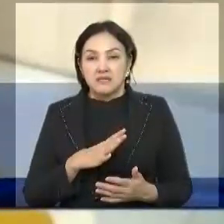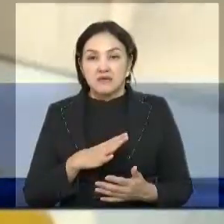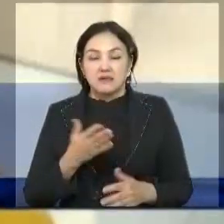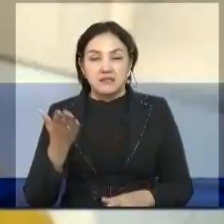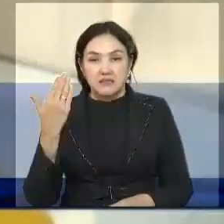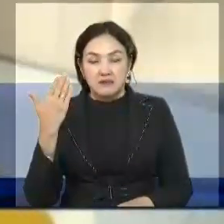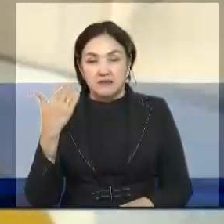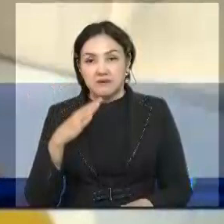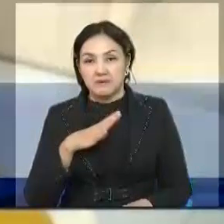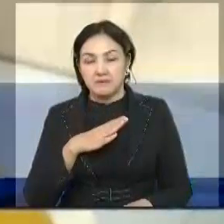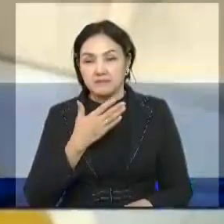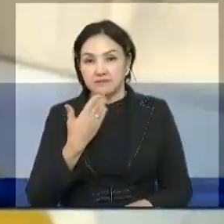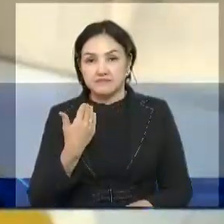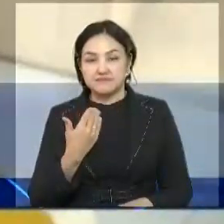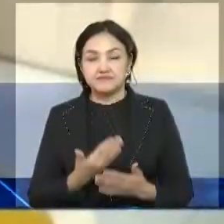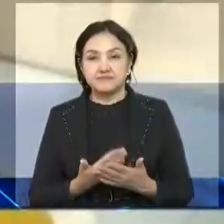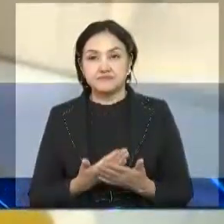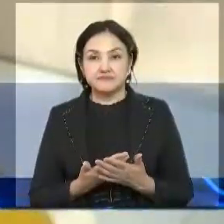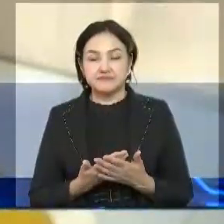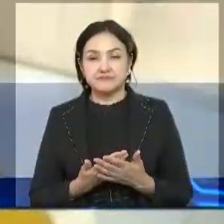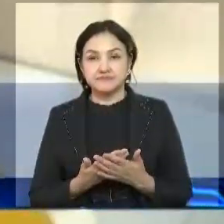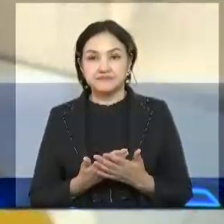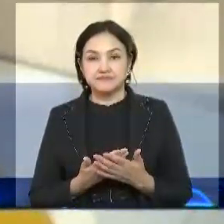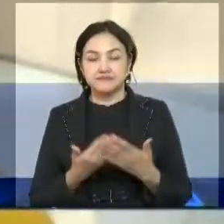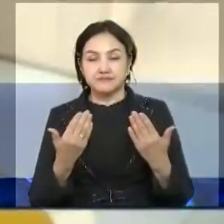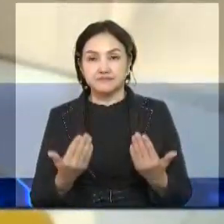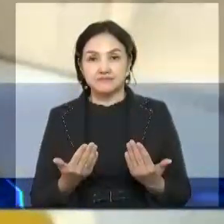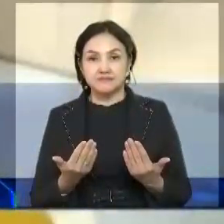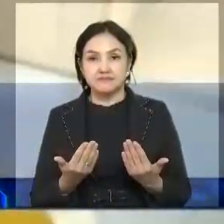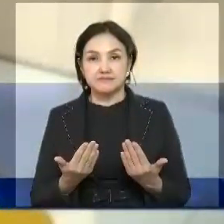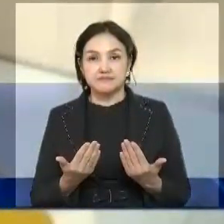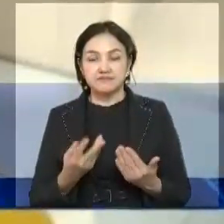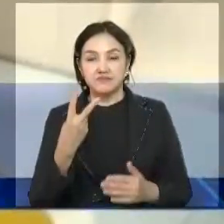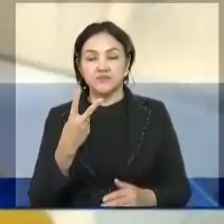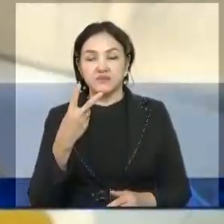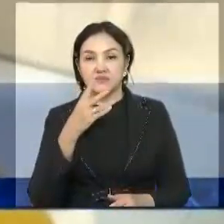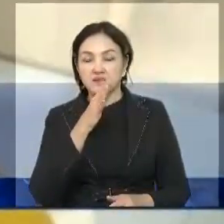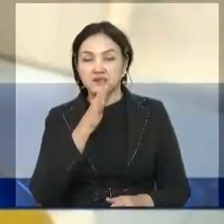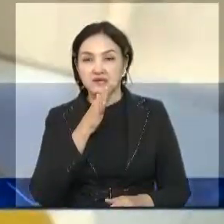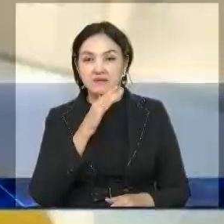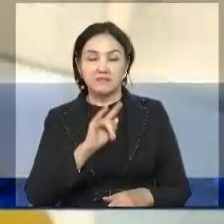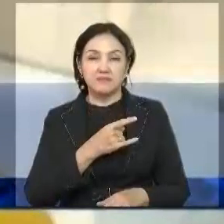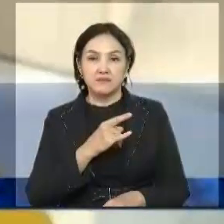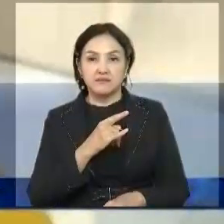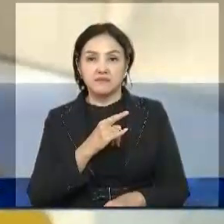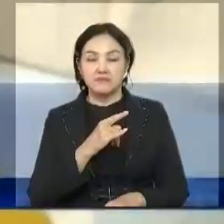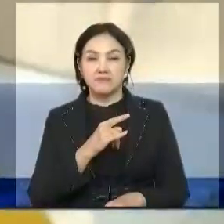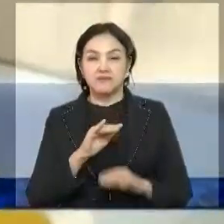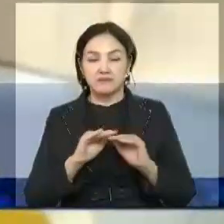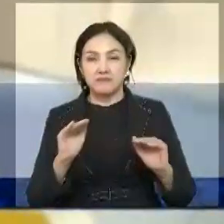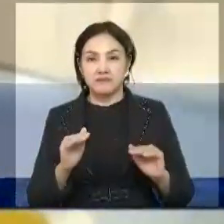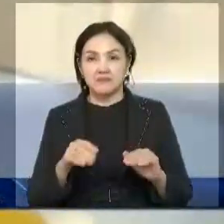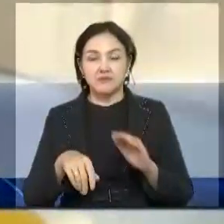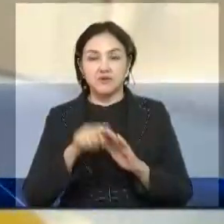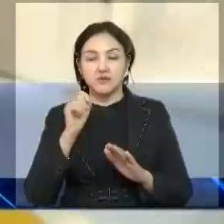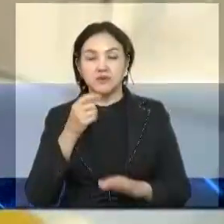раньше такого не было например да сейчас мы даже двухлетним да двухлетним детям